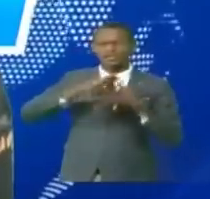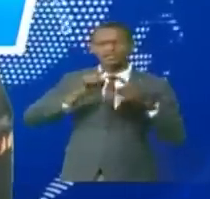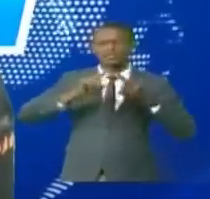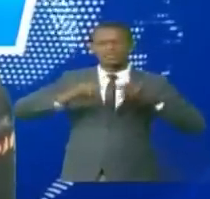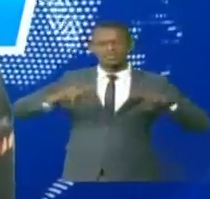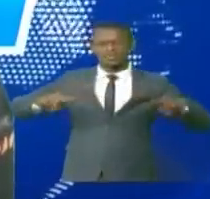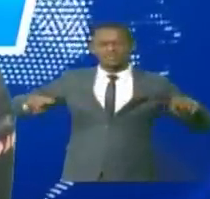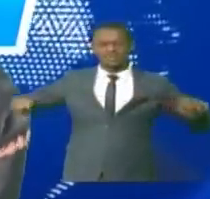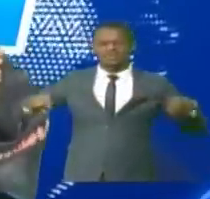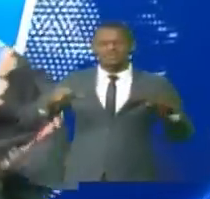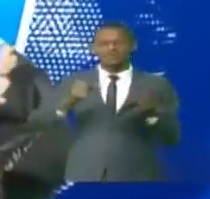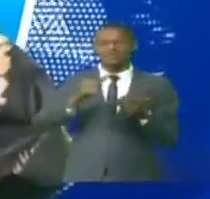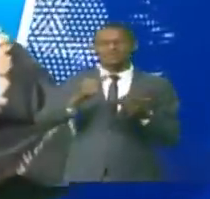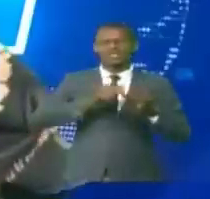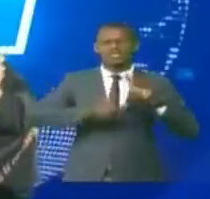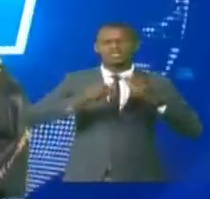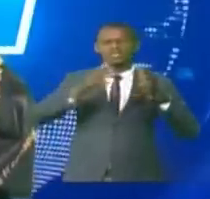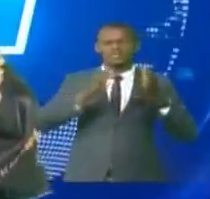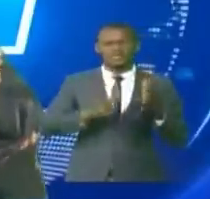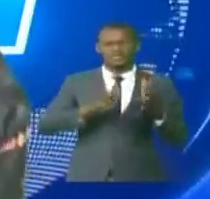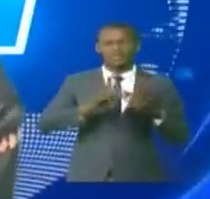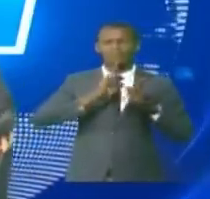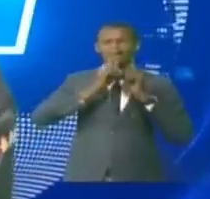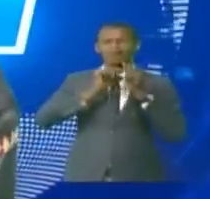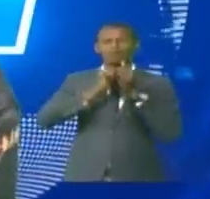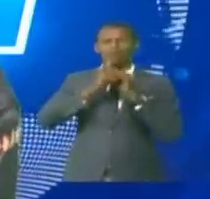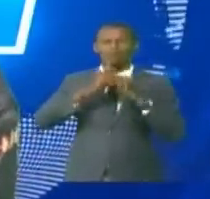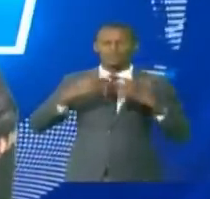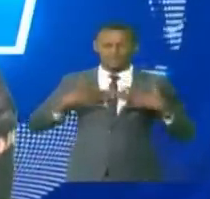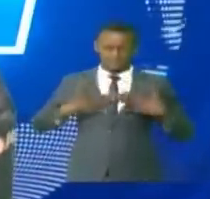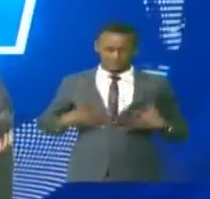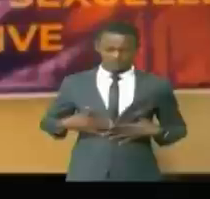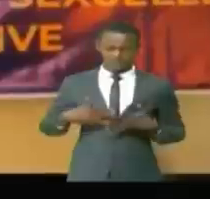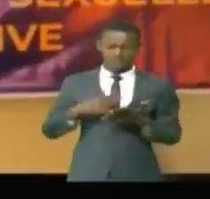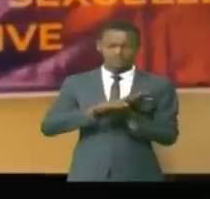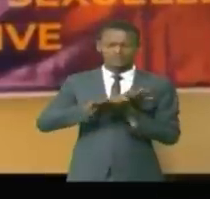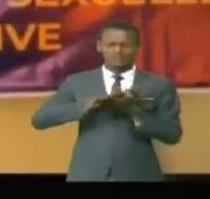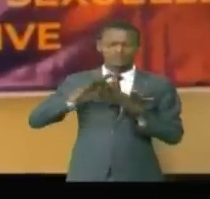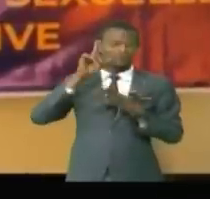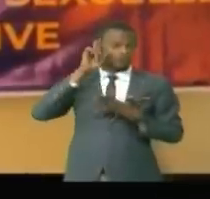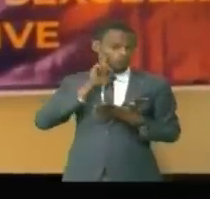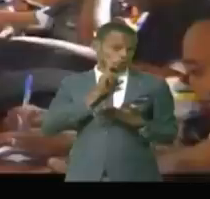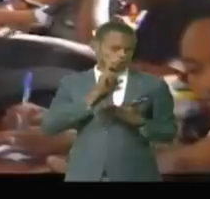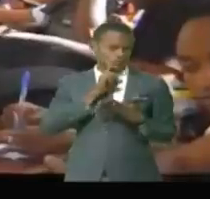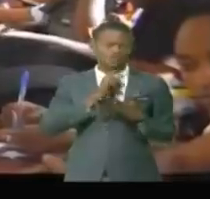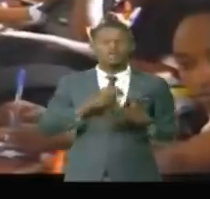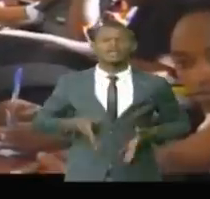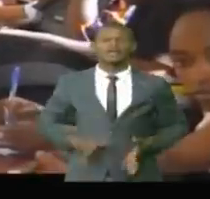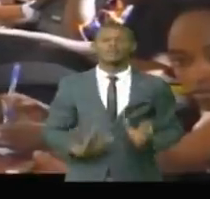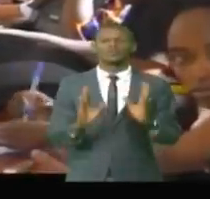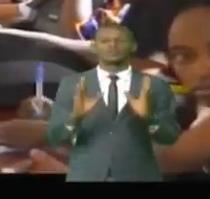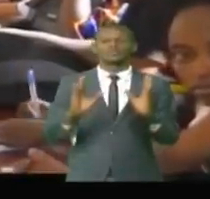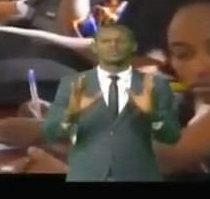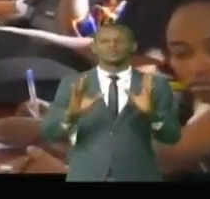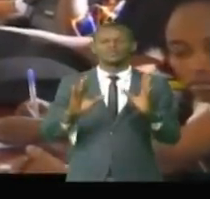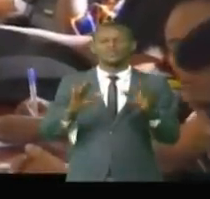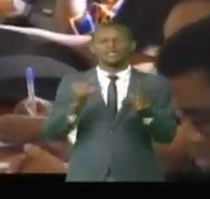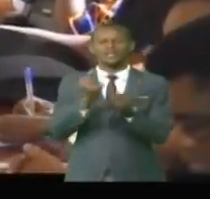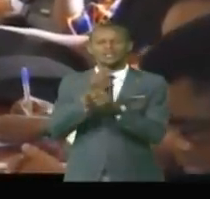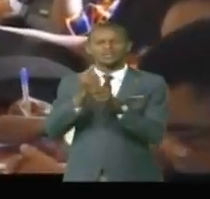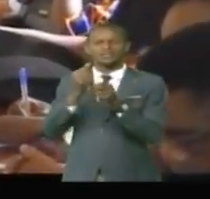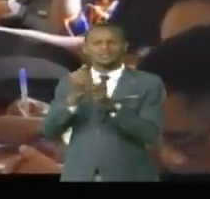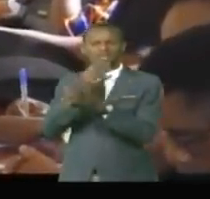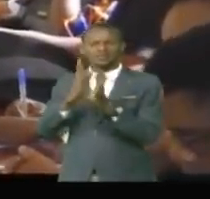santé sexuelle et reproductive à Kinshasa. Jean-Pierre Ndolo de Mazou. Cette rencontre des acteurs de la société